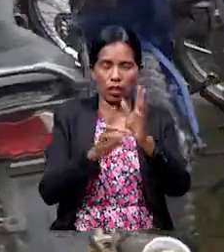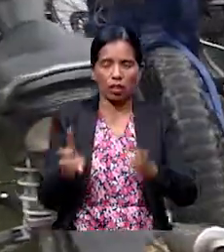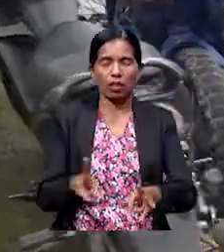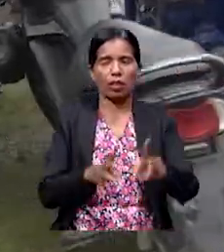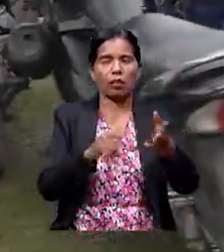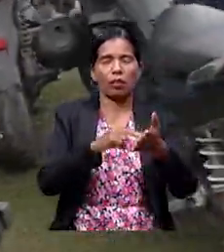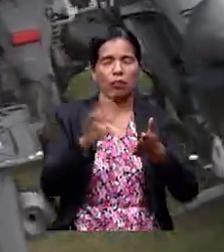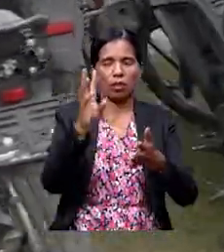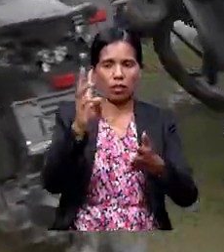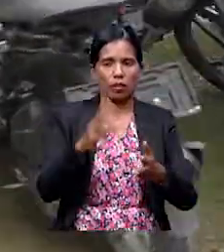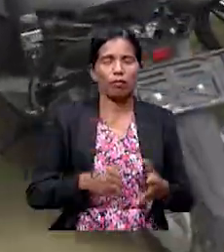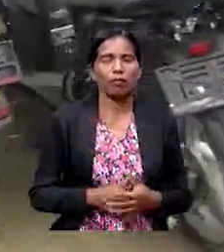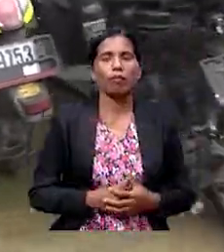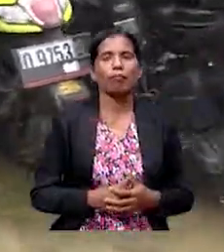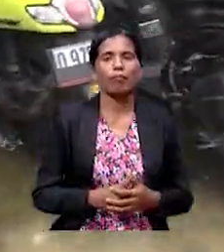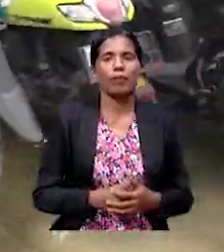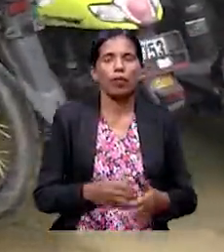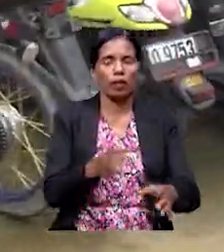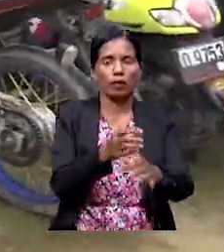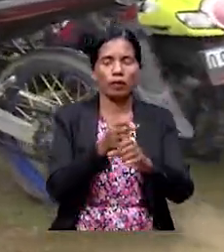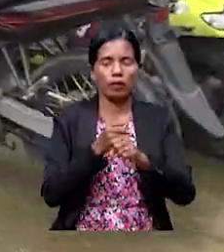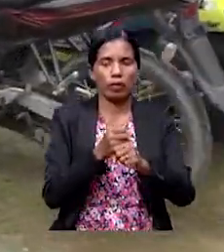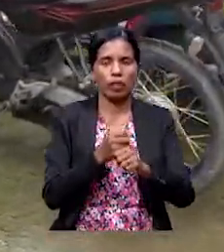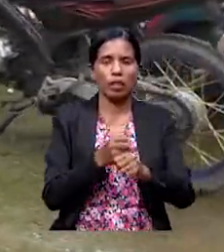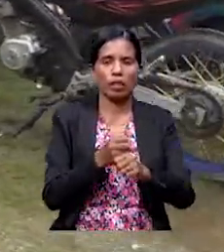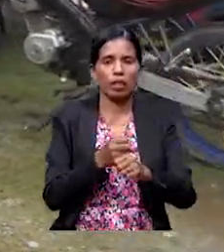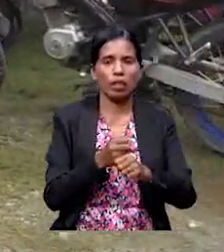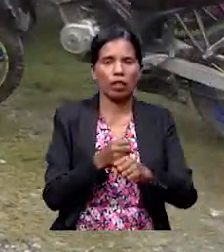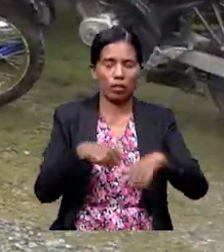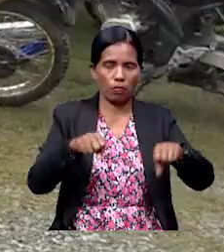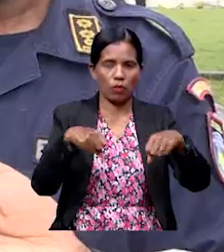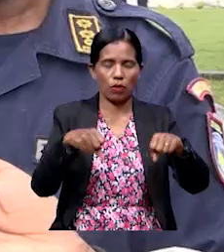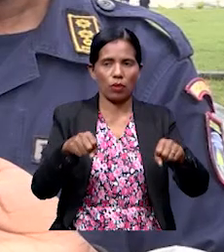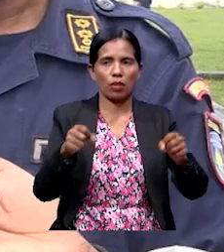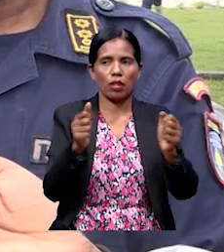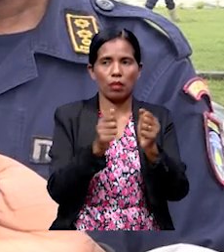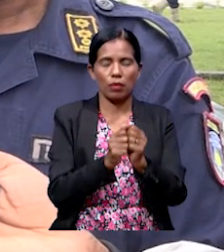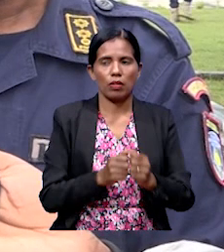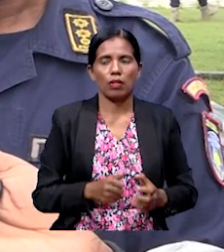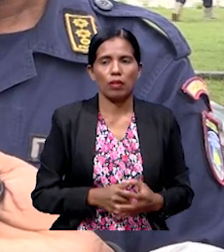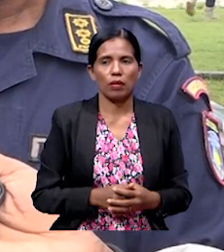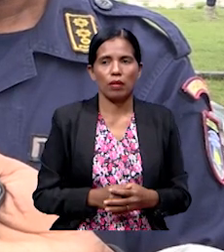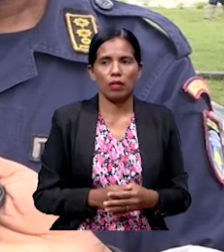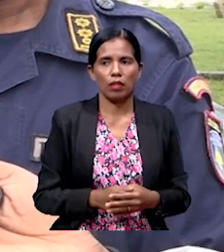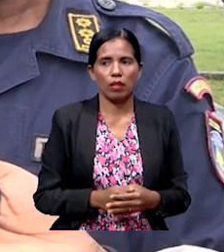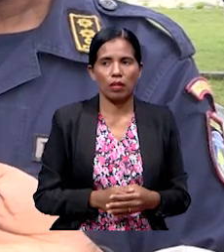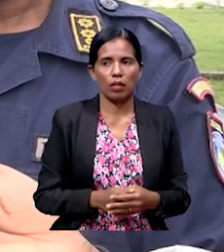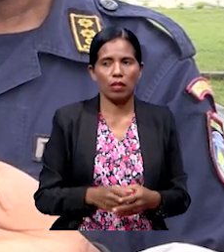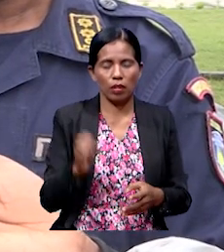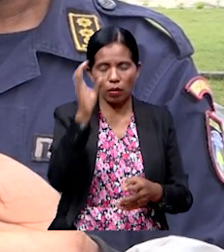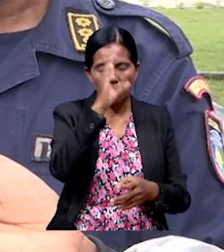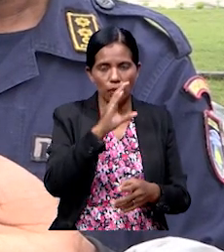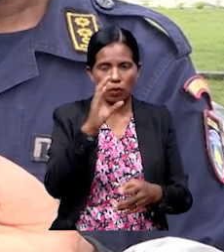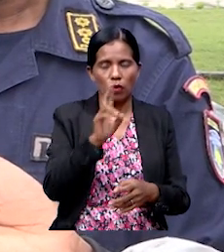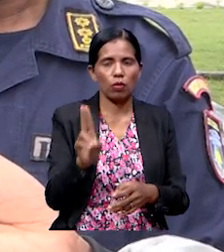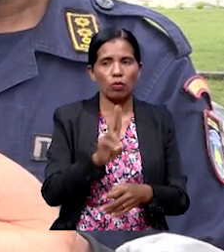ruatolo. Konsege futisai motorizada hirak nebe maka identifica